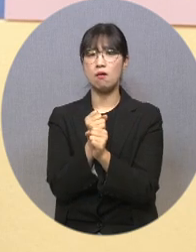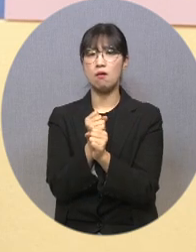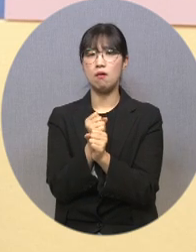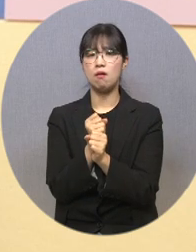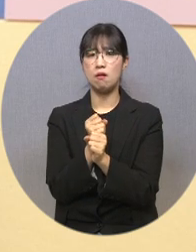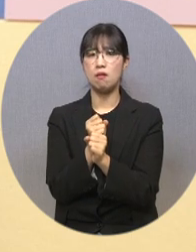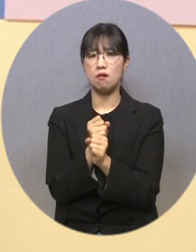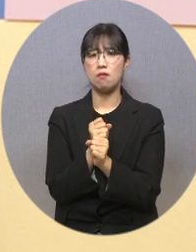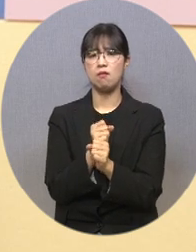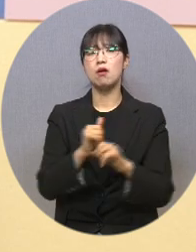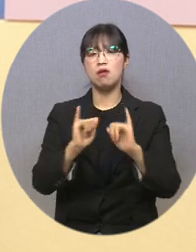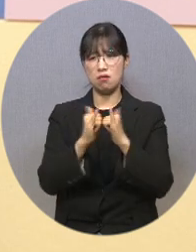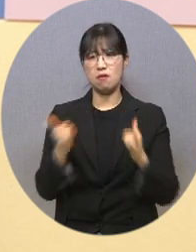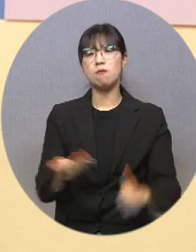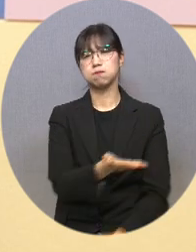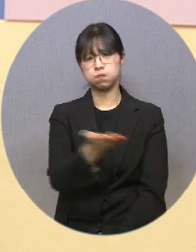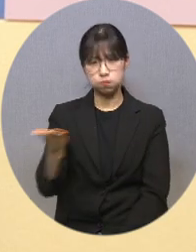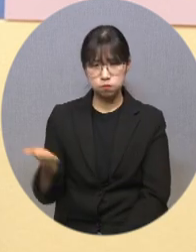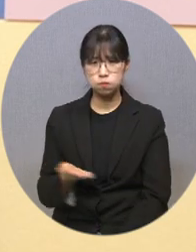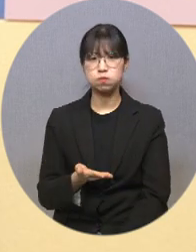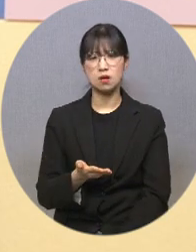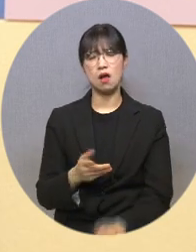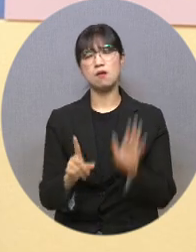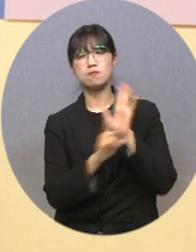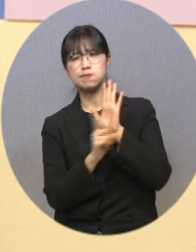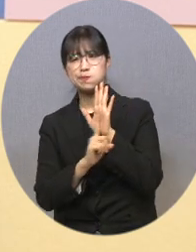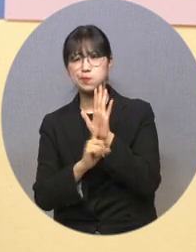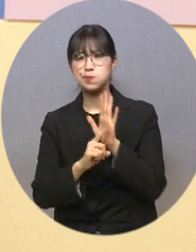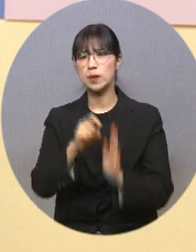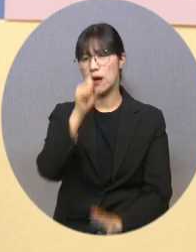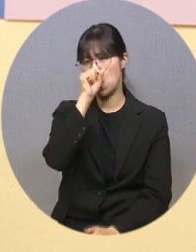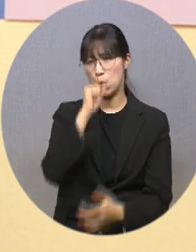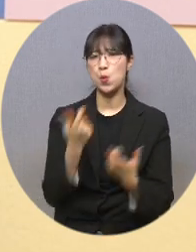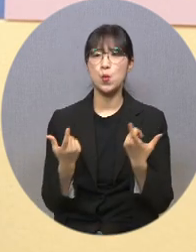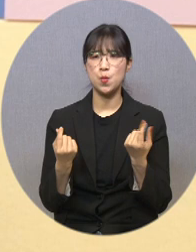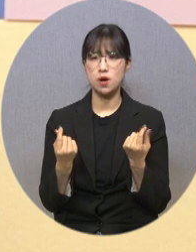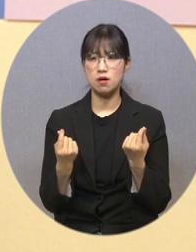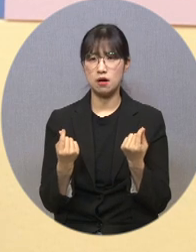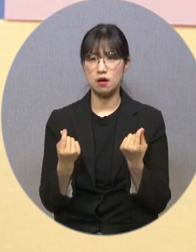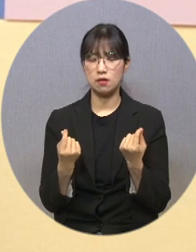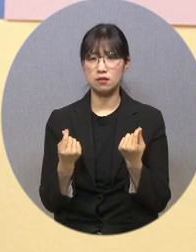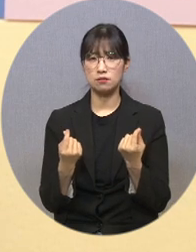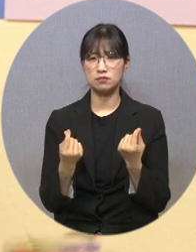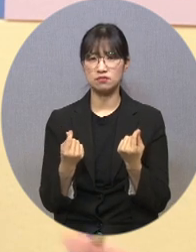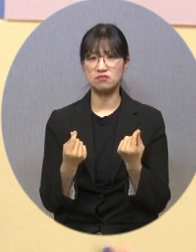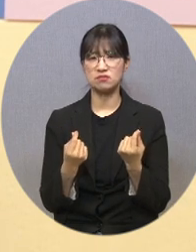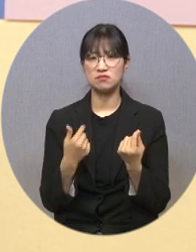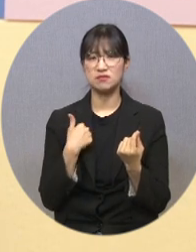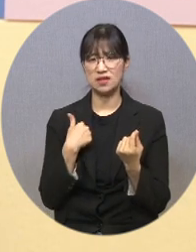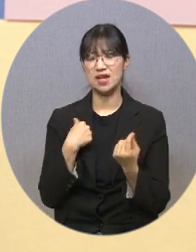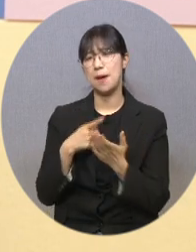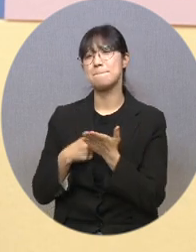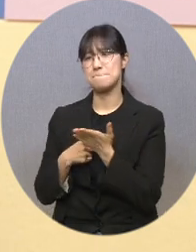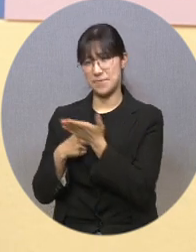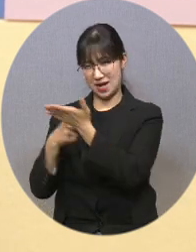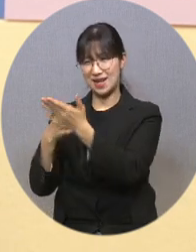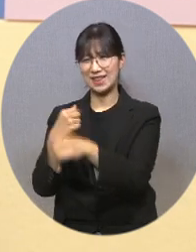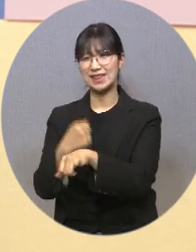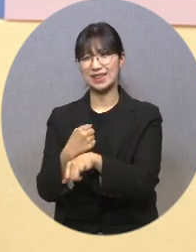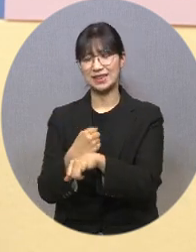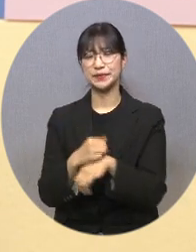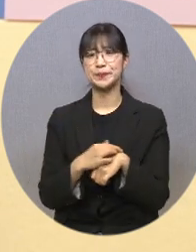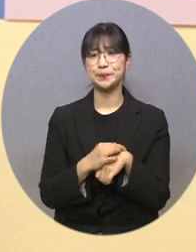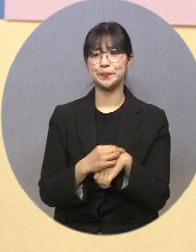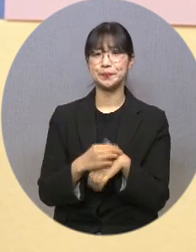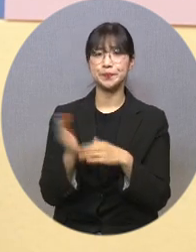우리 시민들에게 도민들에게 국민들에게 좀 알려주면 좋겠다 이런 이제 주문을 하셨고. 한 네. 겁니다.